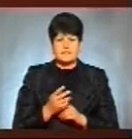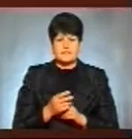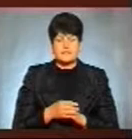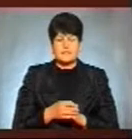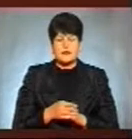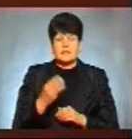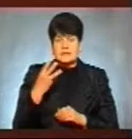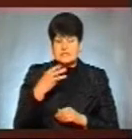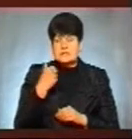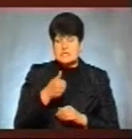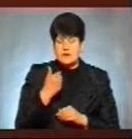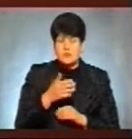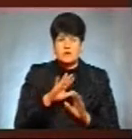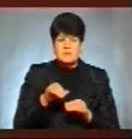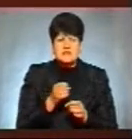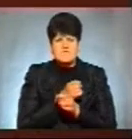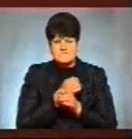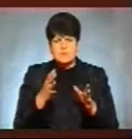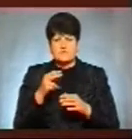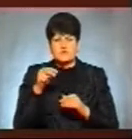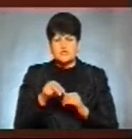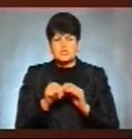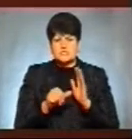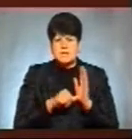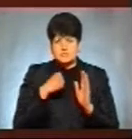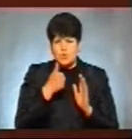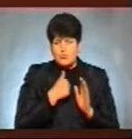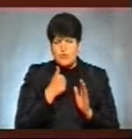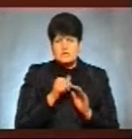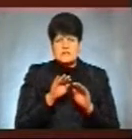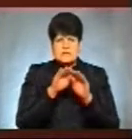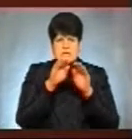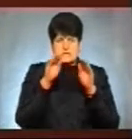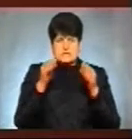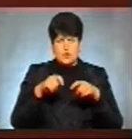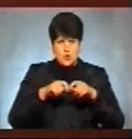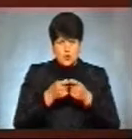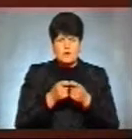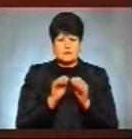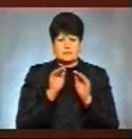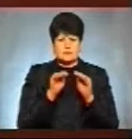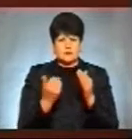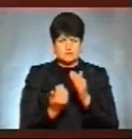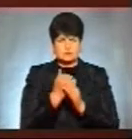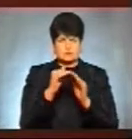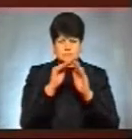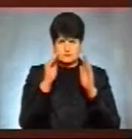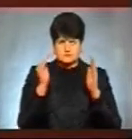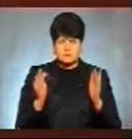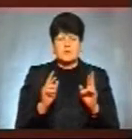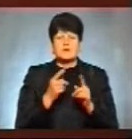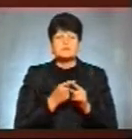А 30 років після вибуху у 2016 році над зруйнованим реактором звели новий саркофаг. Як це